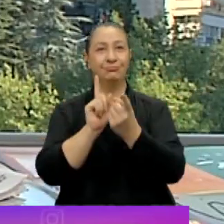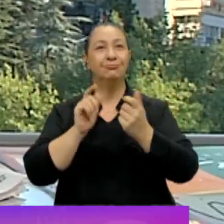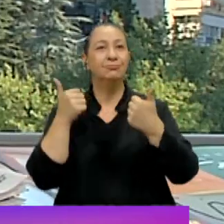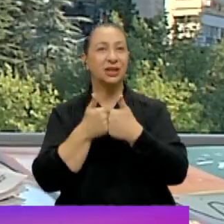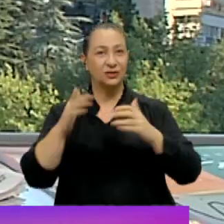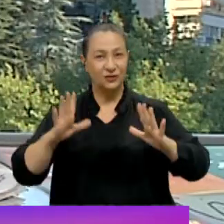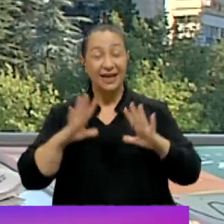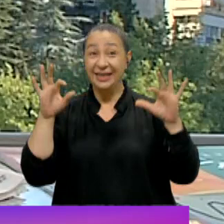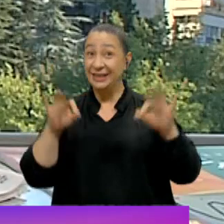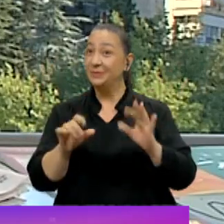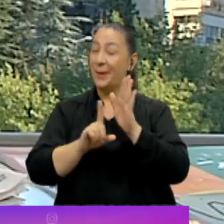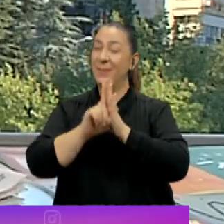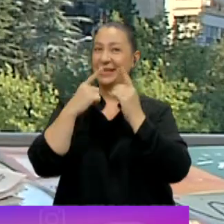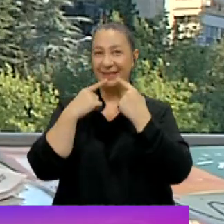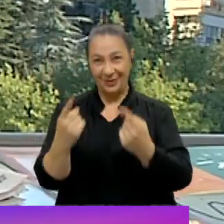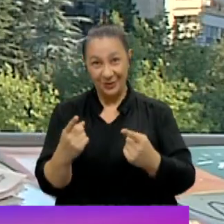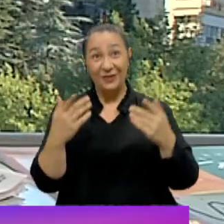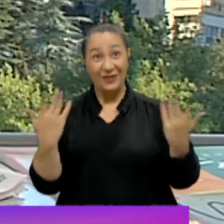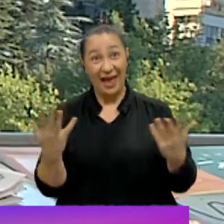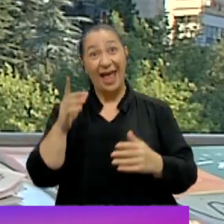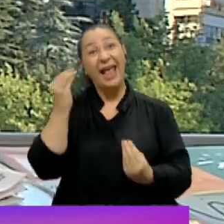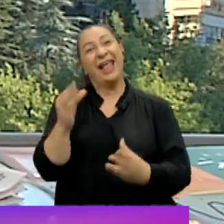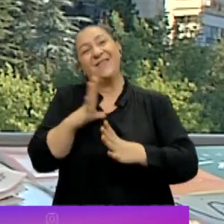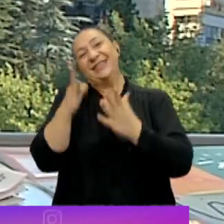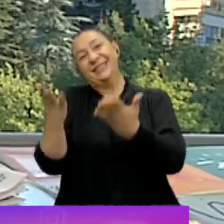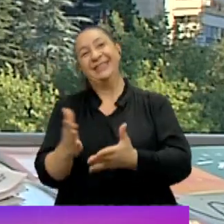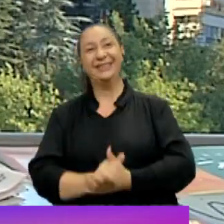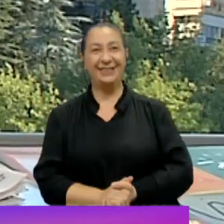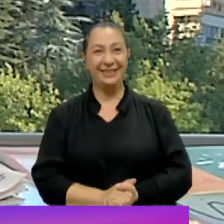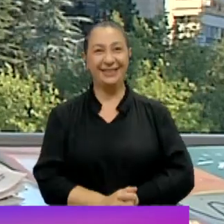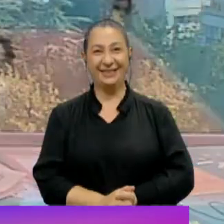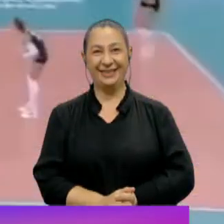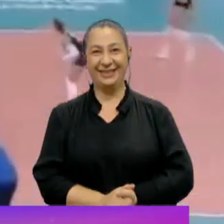gelecekler. Şimdiden başarılar diliyoruz ve iyi ki varsınız.